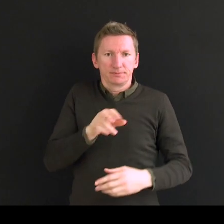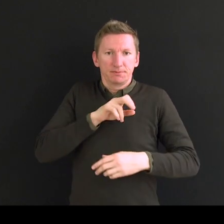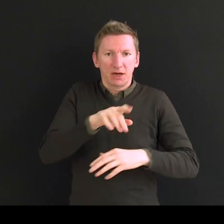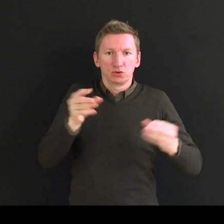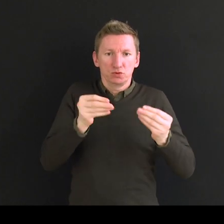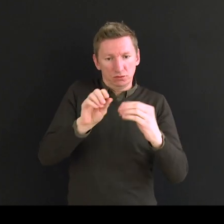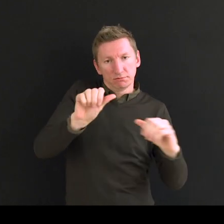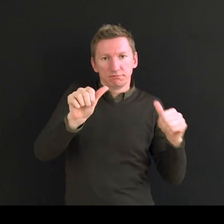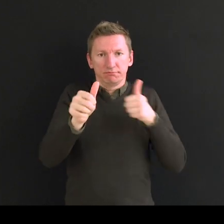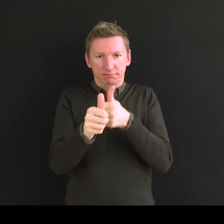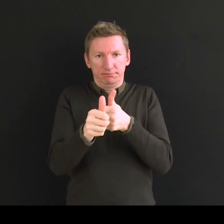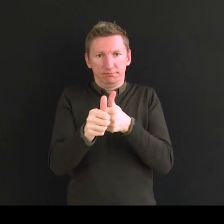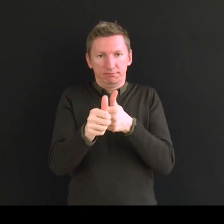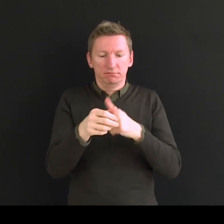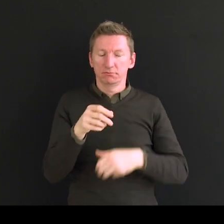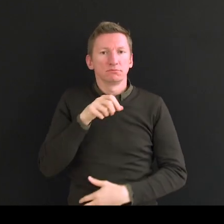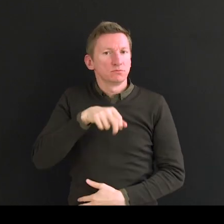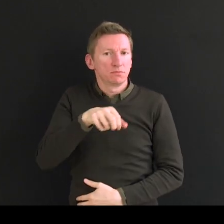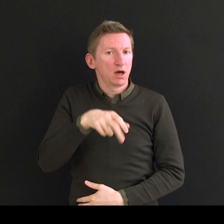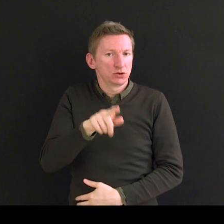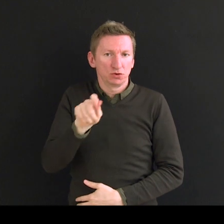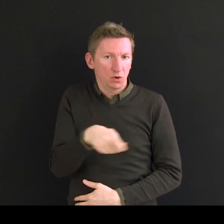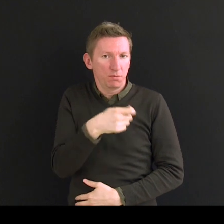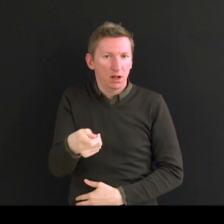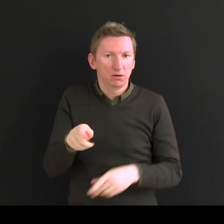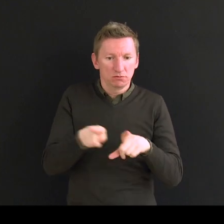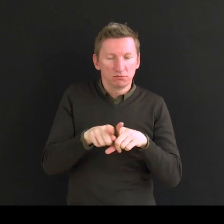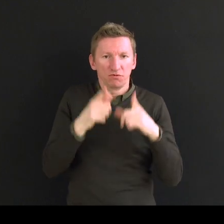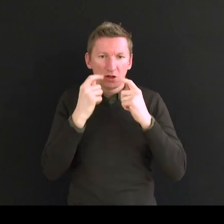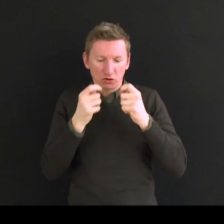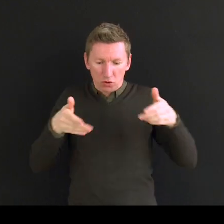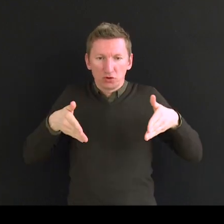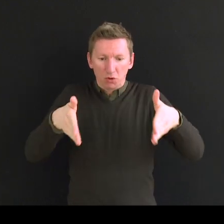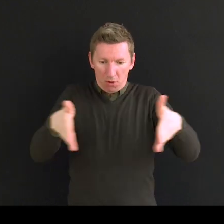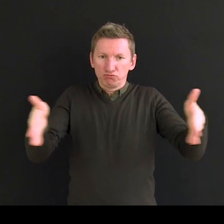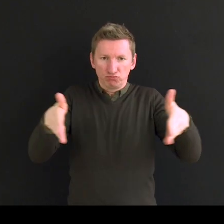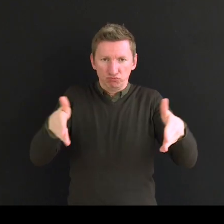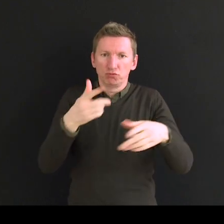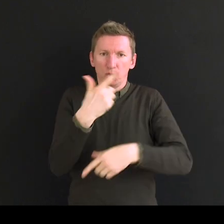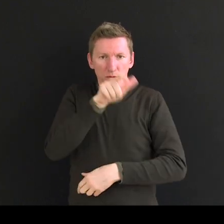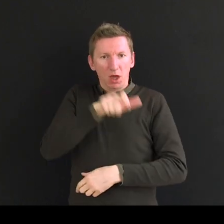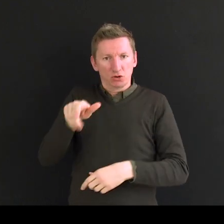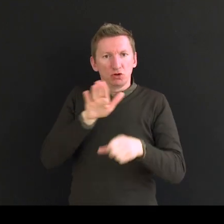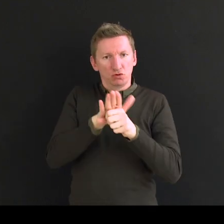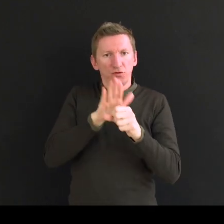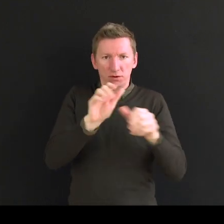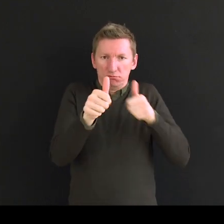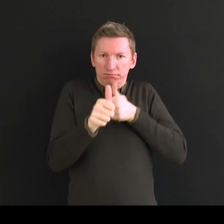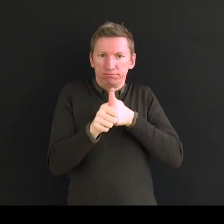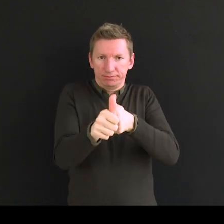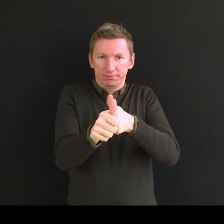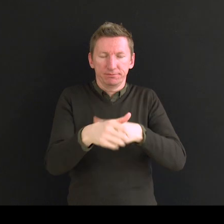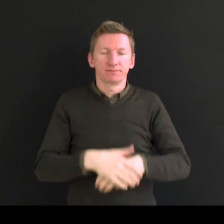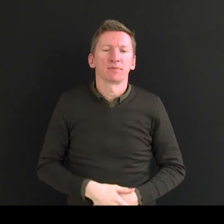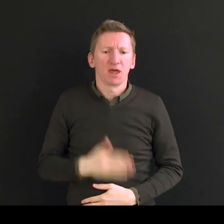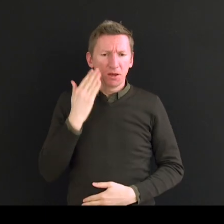vous. Marchez à une allure normale et veillez à ce que le chemin soit assez large pour 2 personnes. Avant un passage